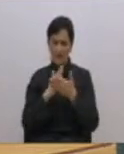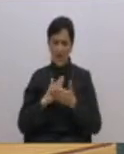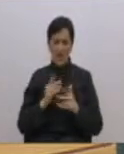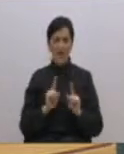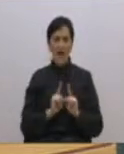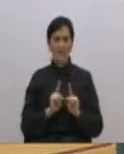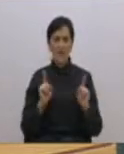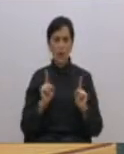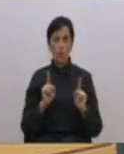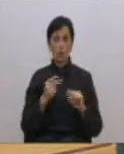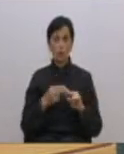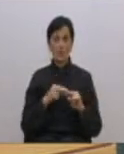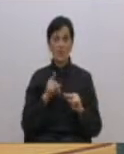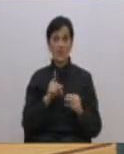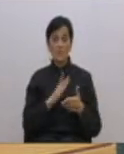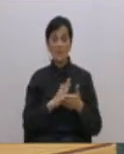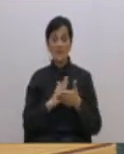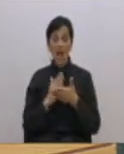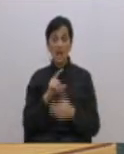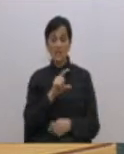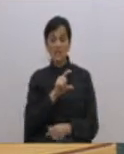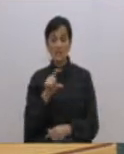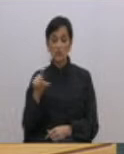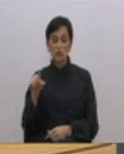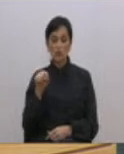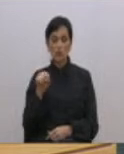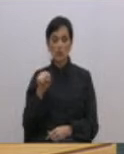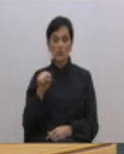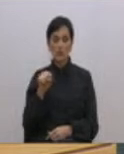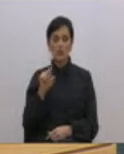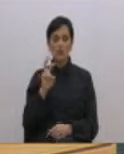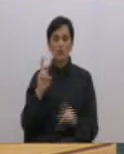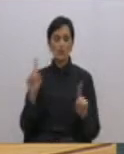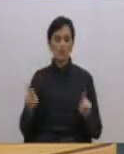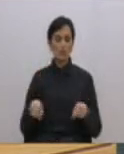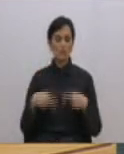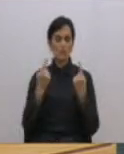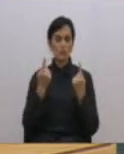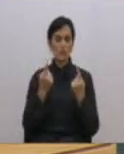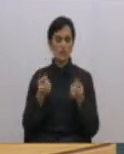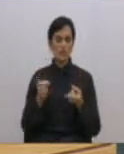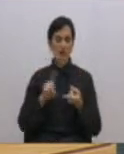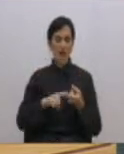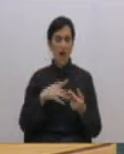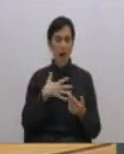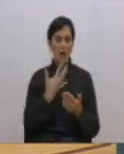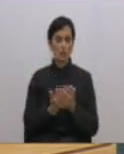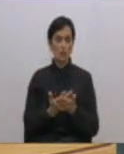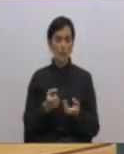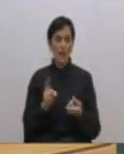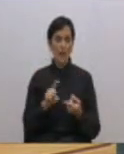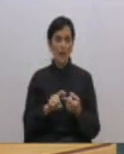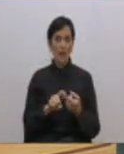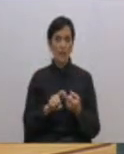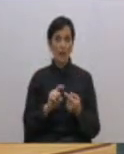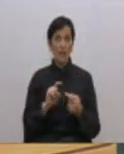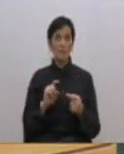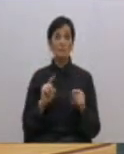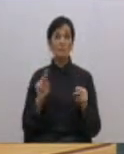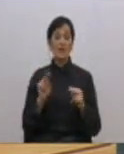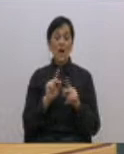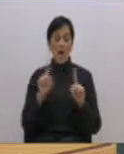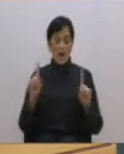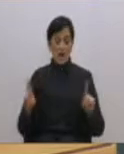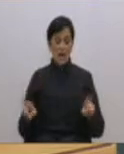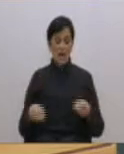განსაკუთრებით იმ ნაწილში, რომელიც სწორედ რესოციალიზაციასთან დაკავშირებულ აქტივობებს ეხება.